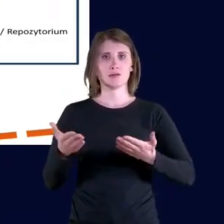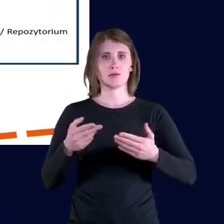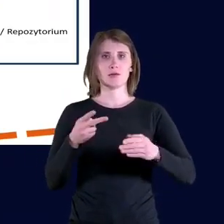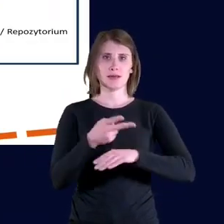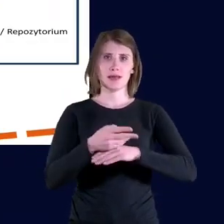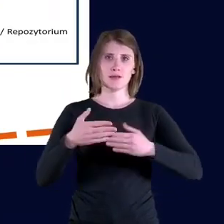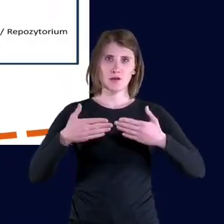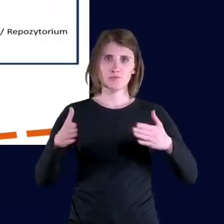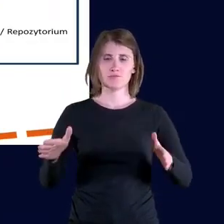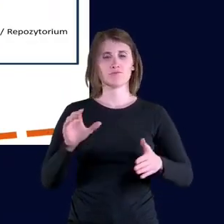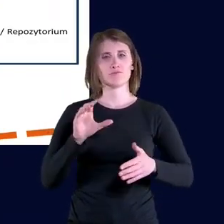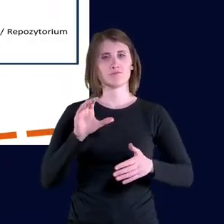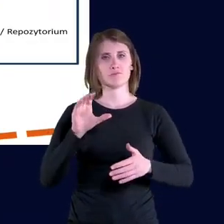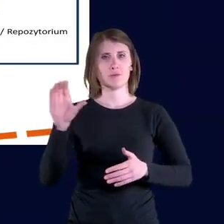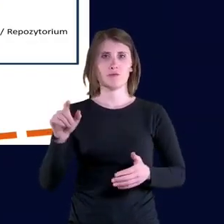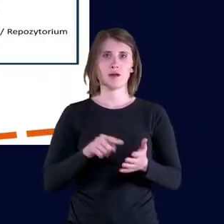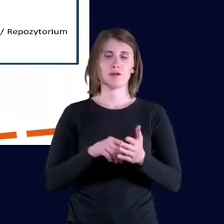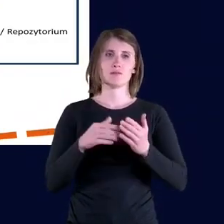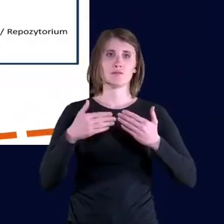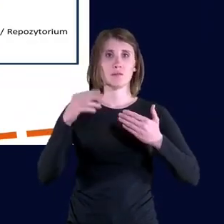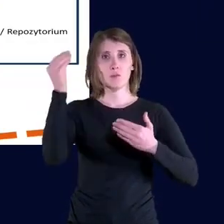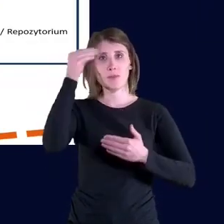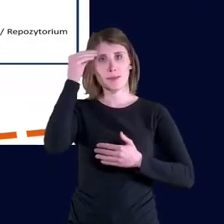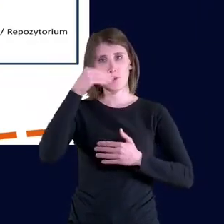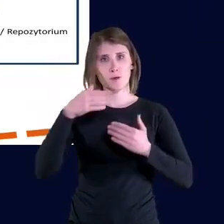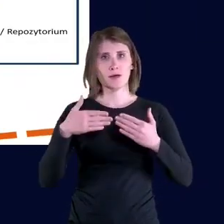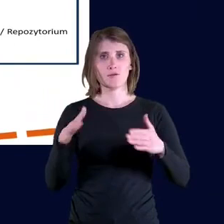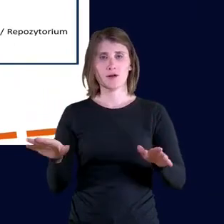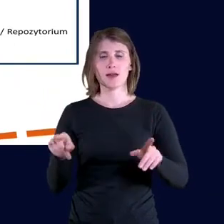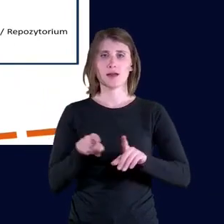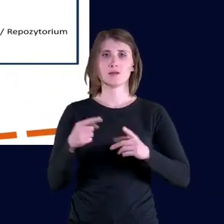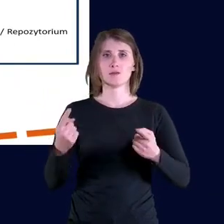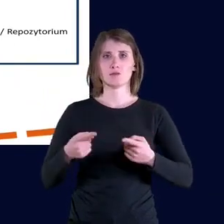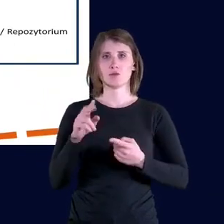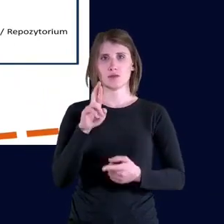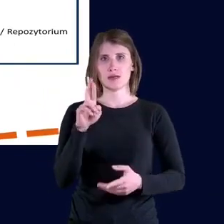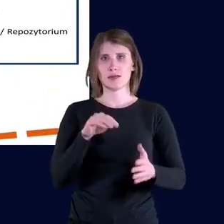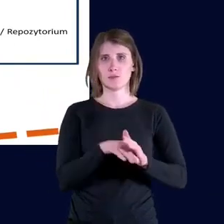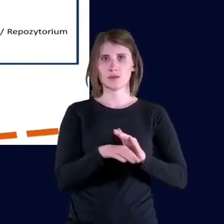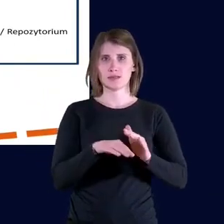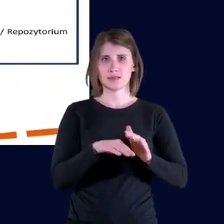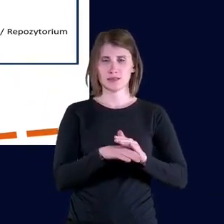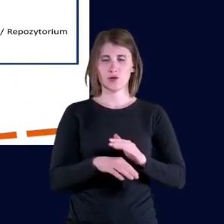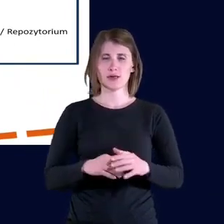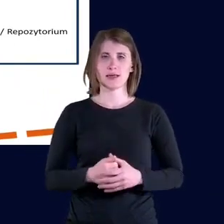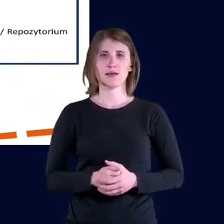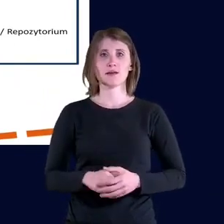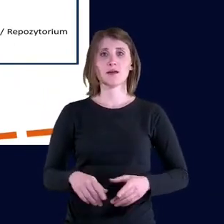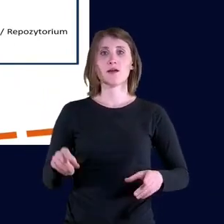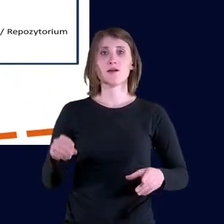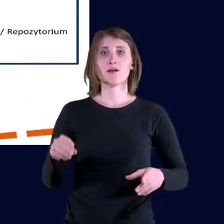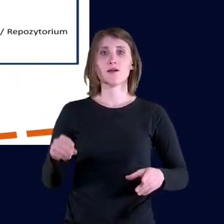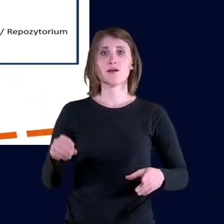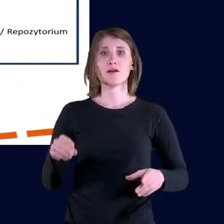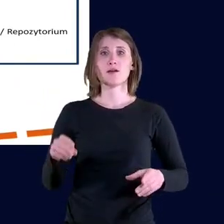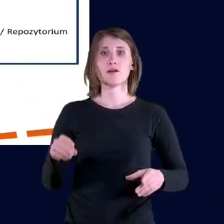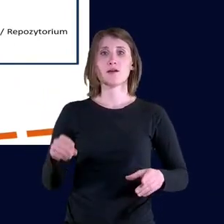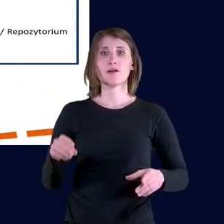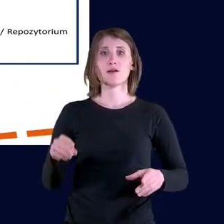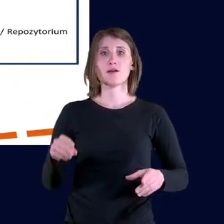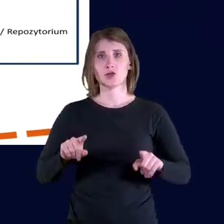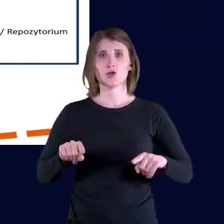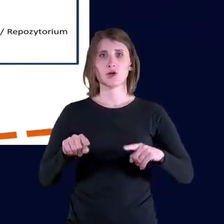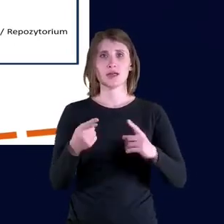oficjalnych danych badawczych ostatnią naukę a także promujący repozytorium to tutaj